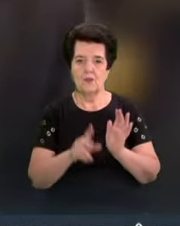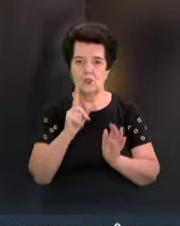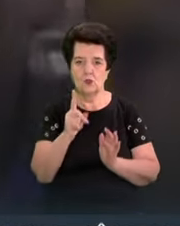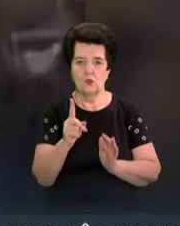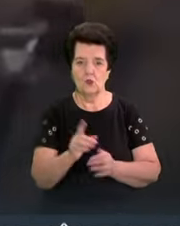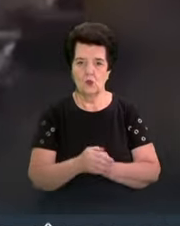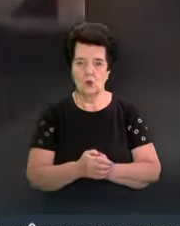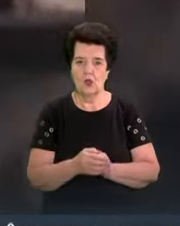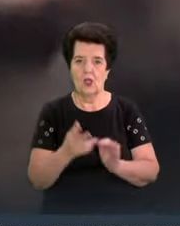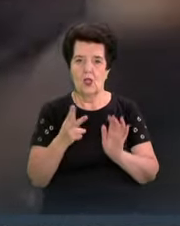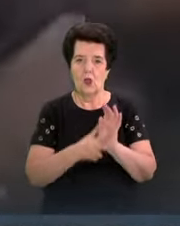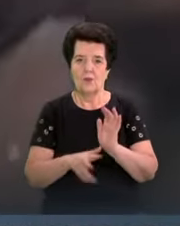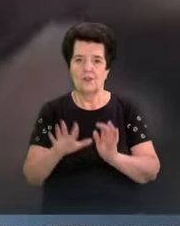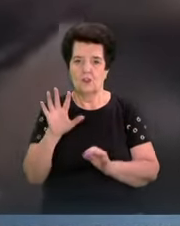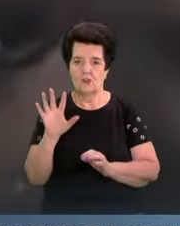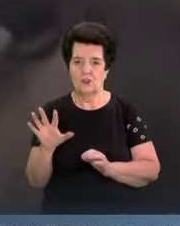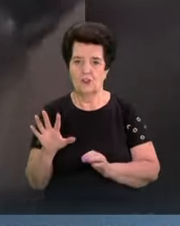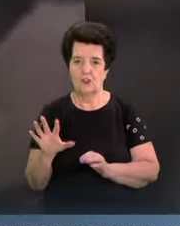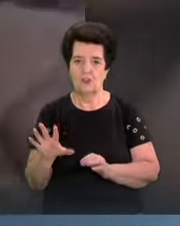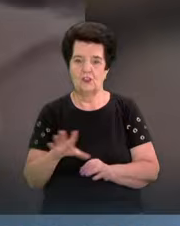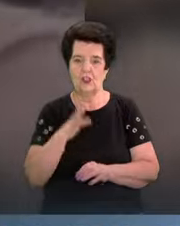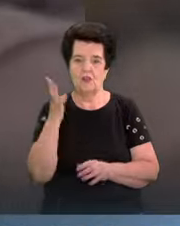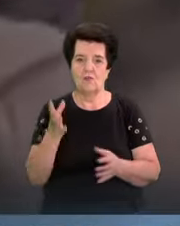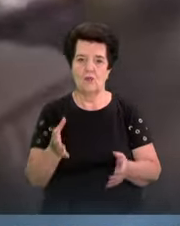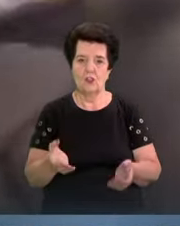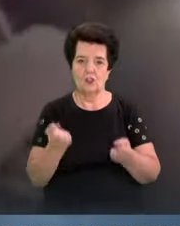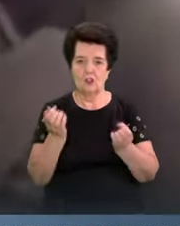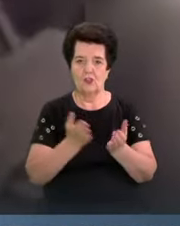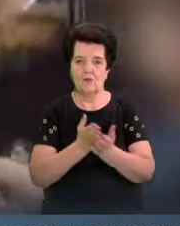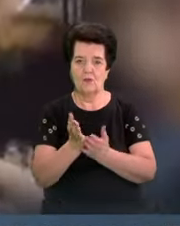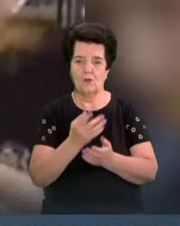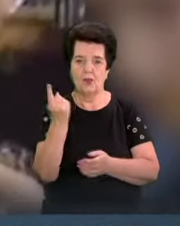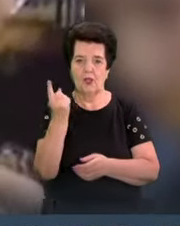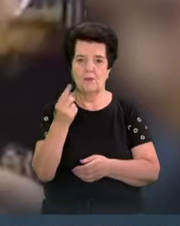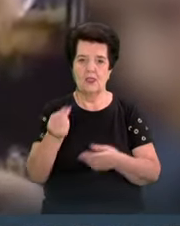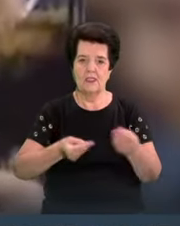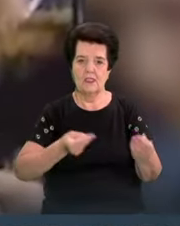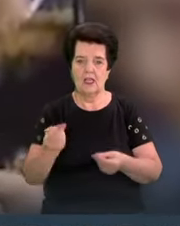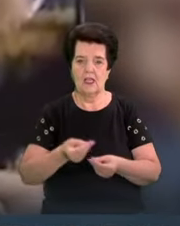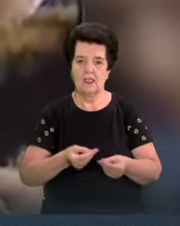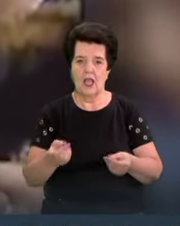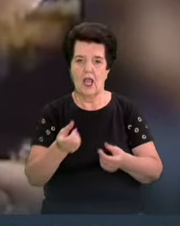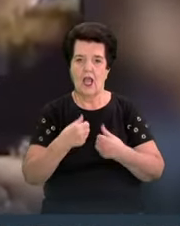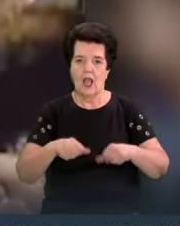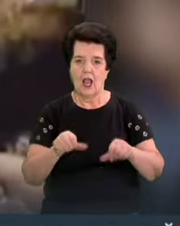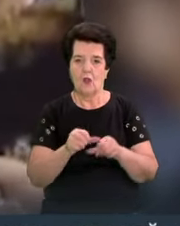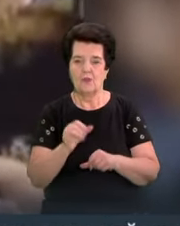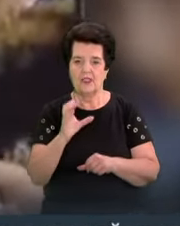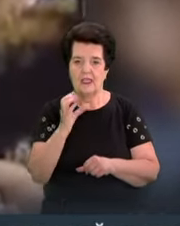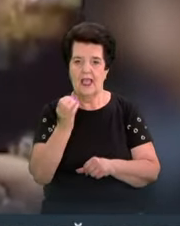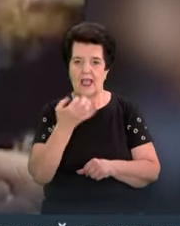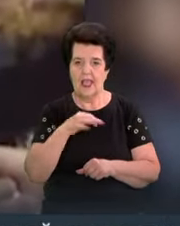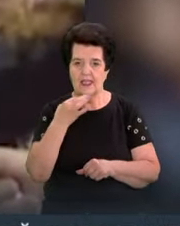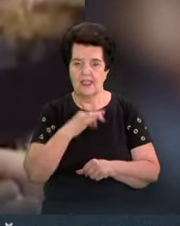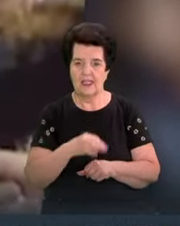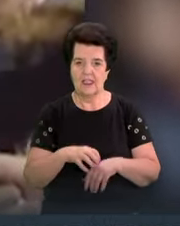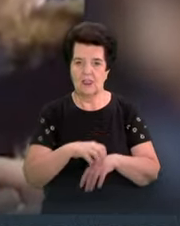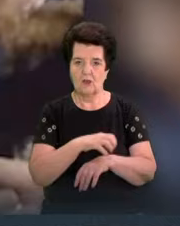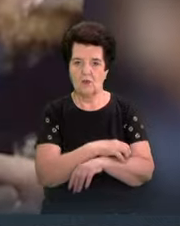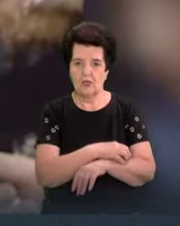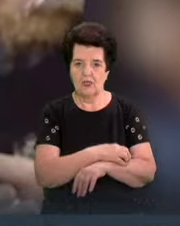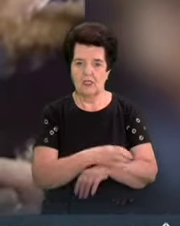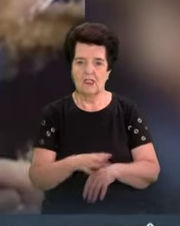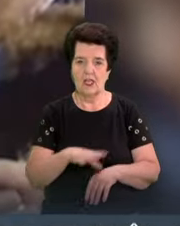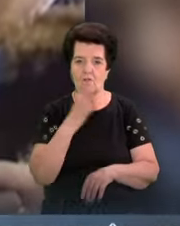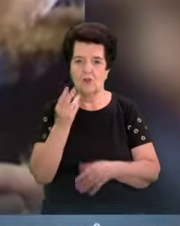în 1985 a deținut funcția de prim secretar al Comitetului Raional Edineț al Partidului Comunist, după care a